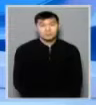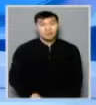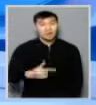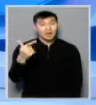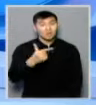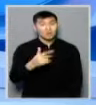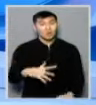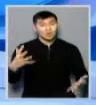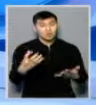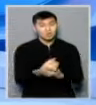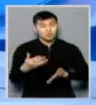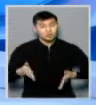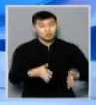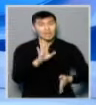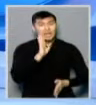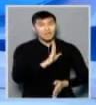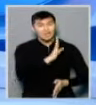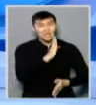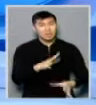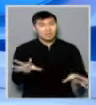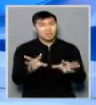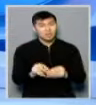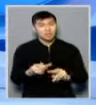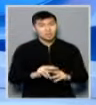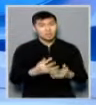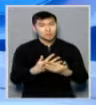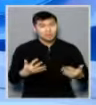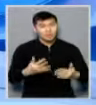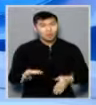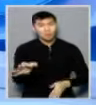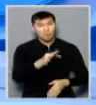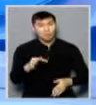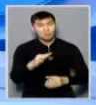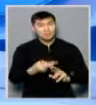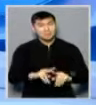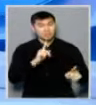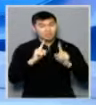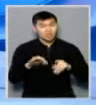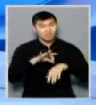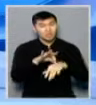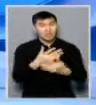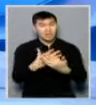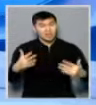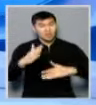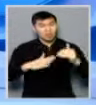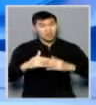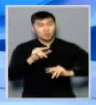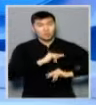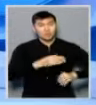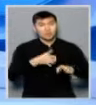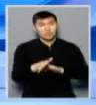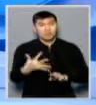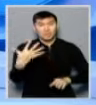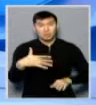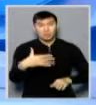Атырауда жетістік жолдары әйелдер белсенділігінің қоғамдағы ролі атты облыстық форум өтті. Оған әртүрлі салада еңбек етіп жүрген